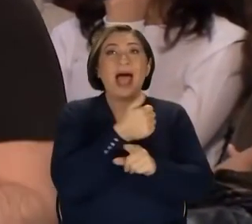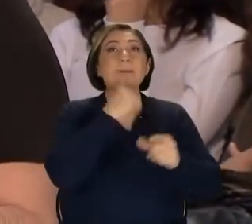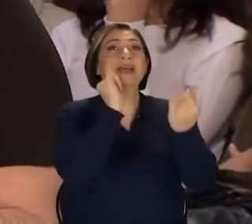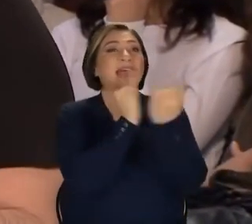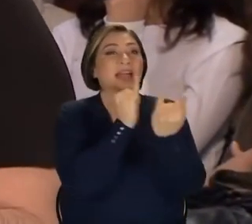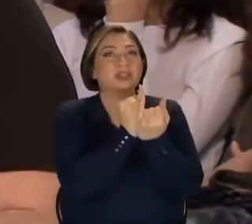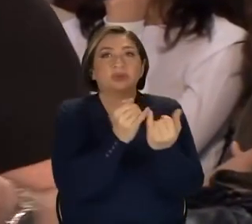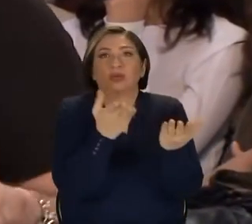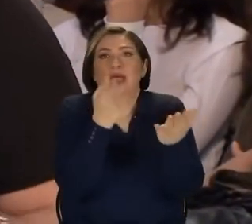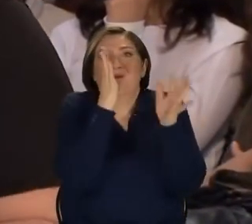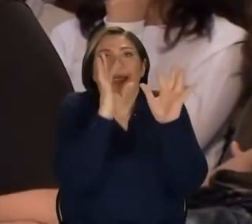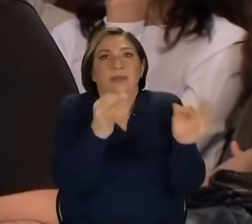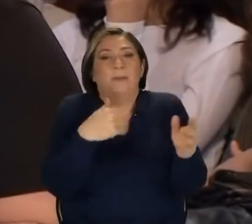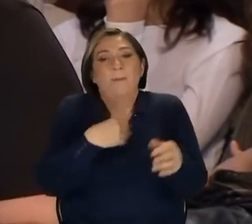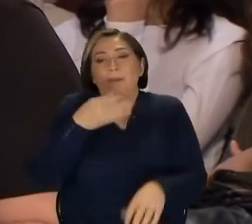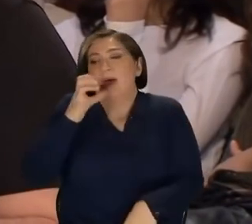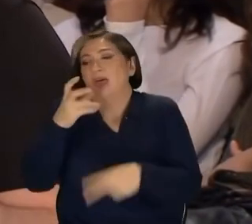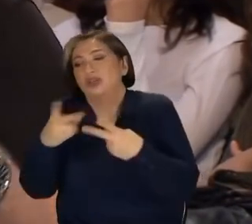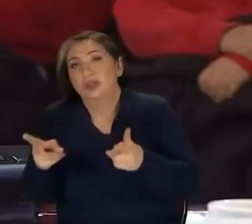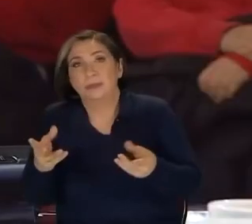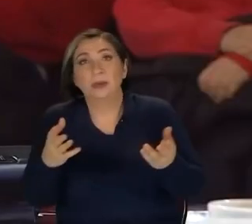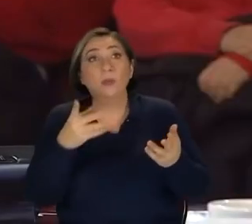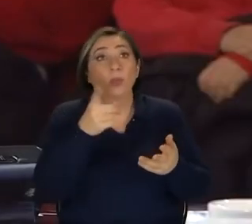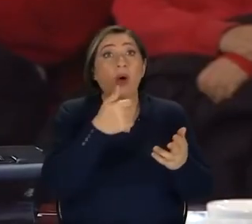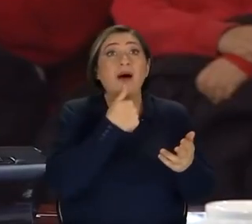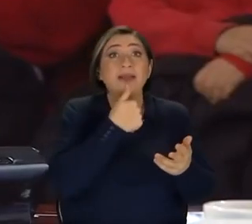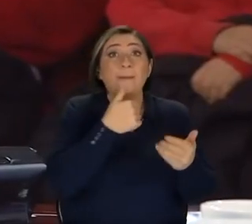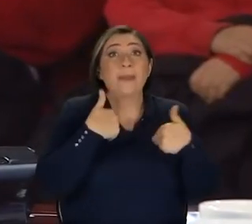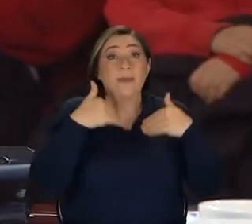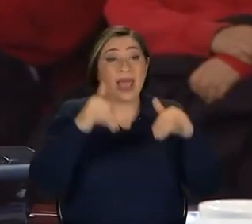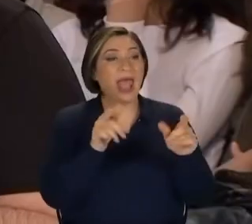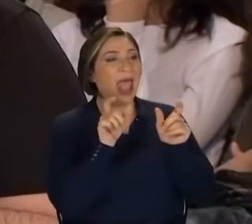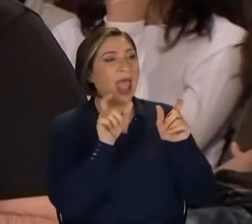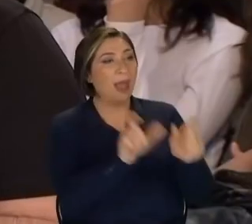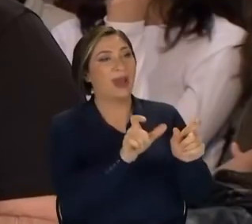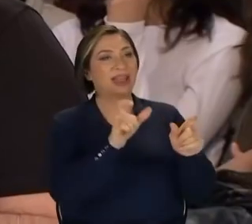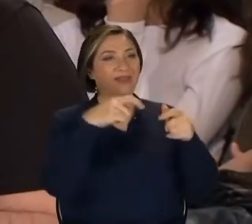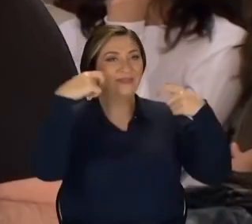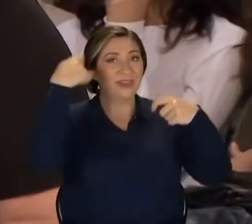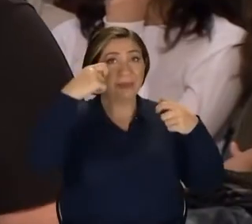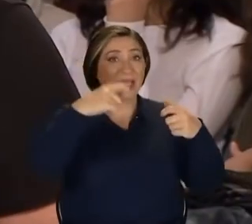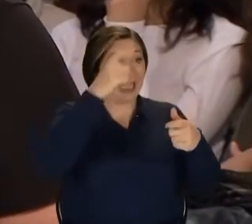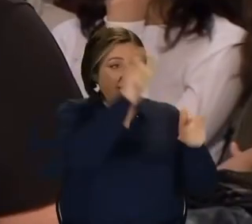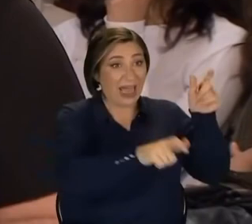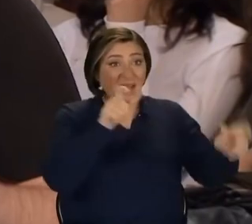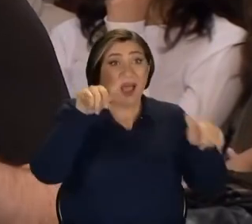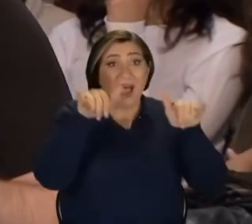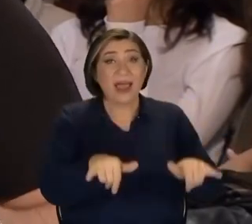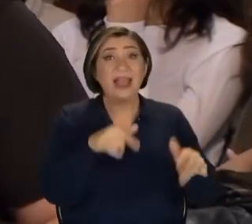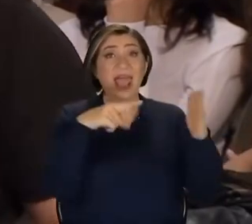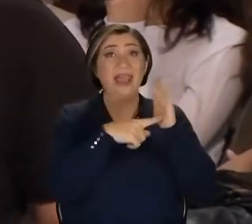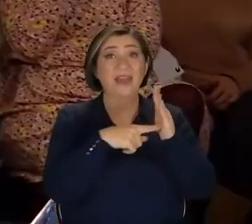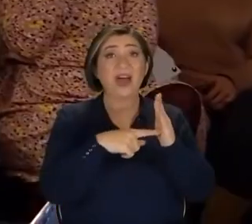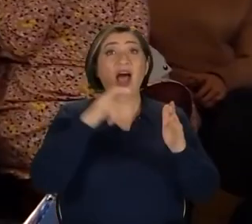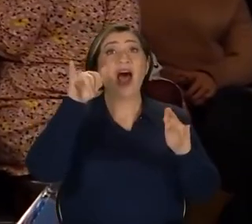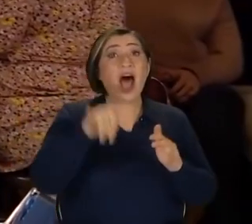kardeş. Kim ki onlar yani? Ben bar açacağım falan. Yani bu adam benim aynı Emanet filmindeki karakterimin neredeyse aynısı. Aynı